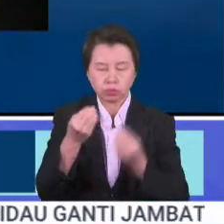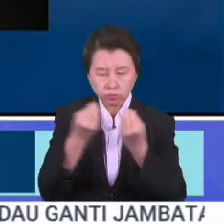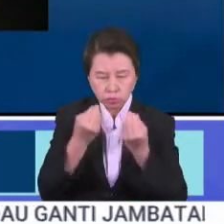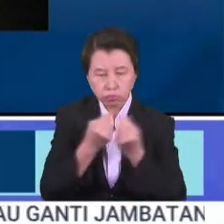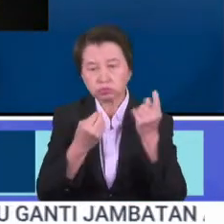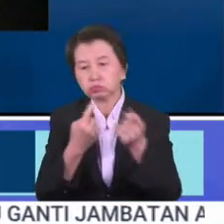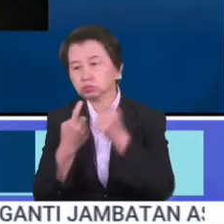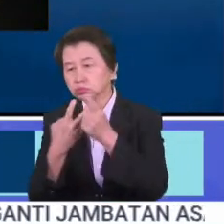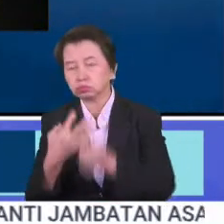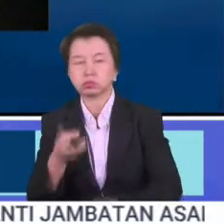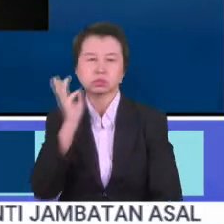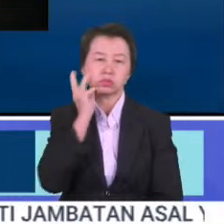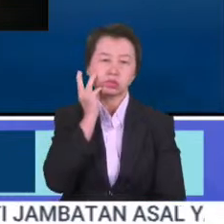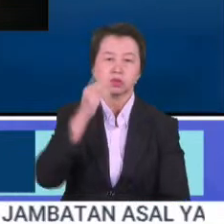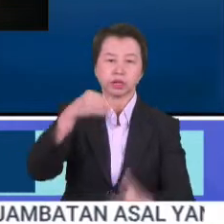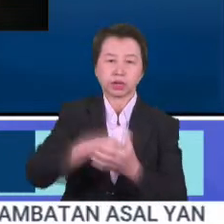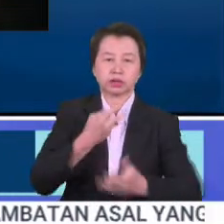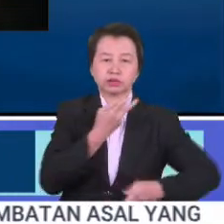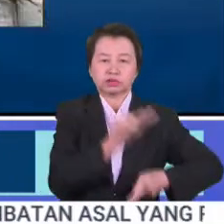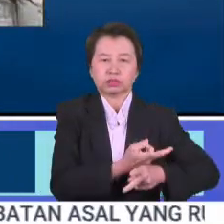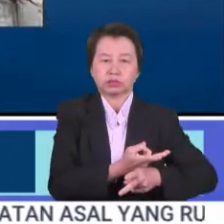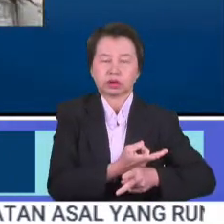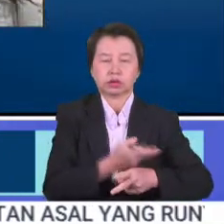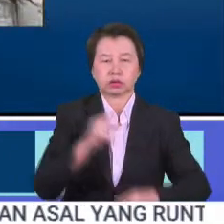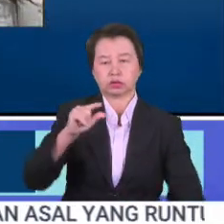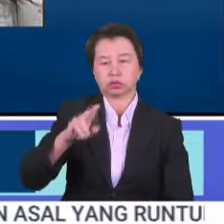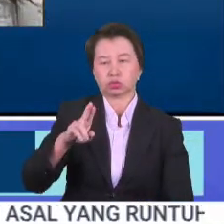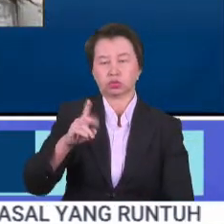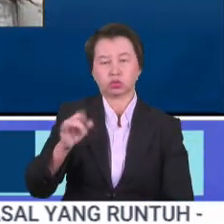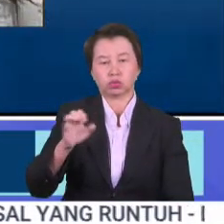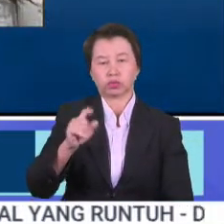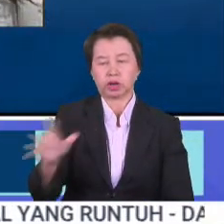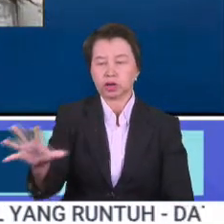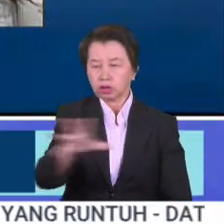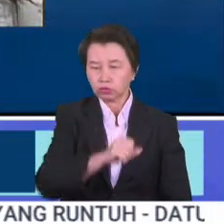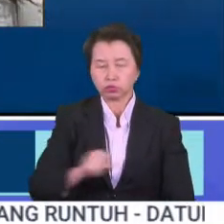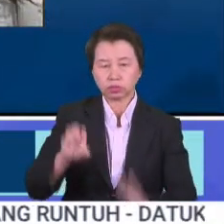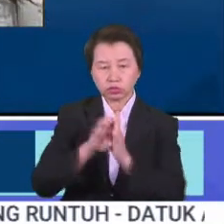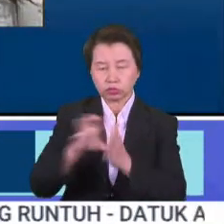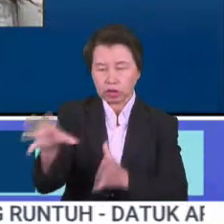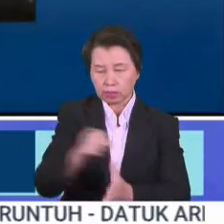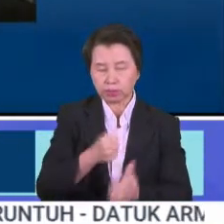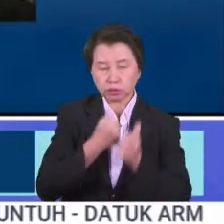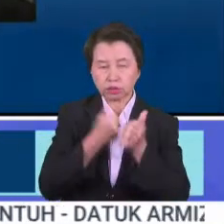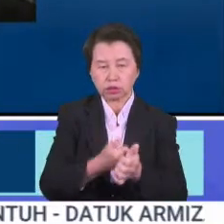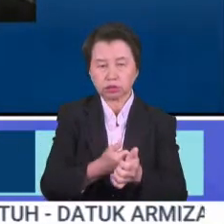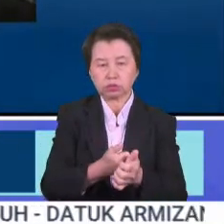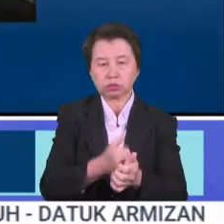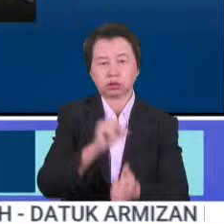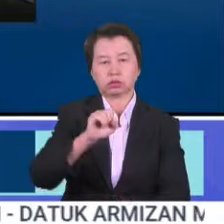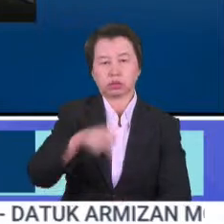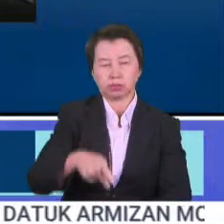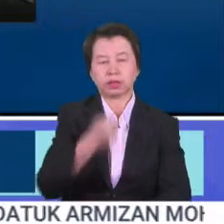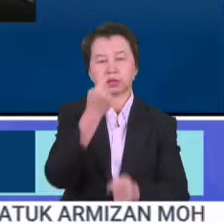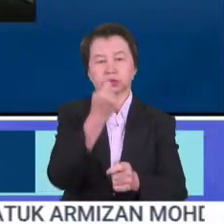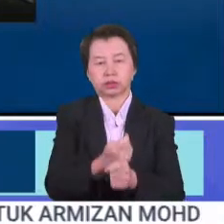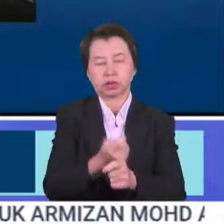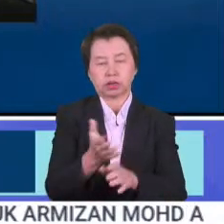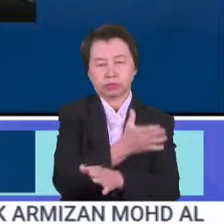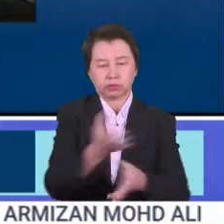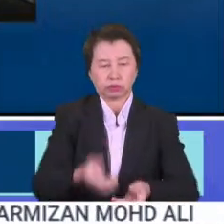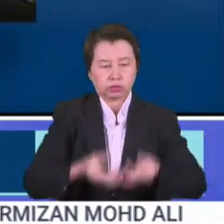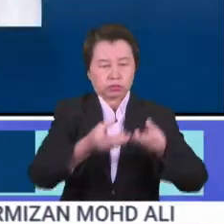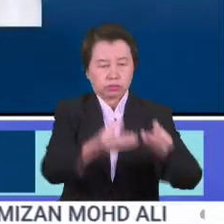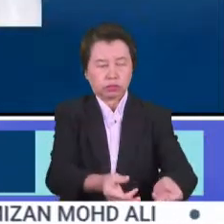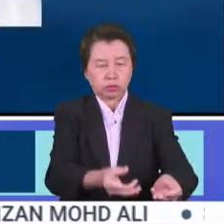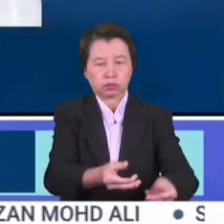stok fizikal beras dalam simpanan gudang. Kesemua sampel diambil mengikut prosedur penguatkuasaan yang ditetapkan sebelum